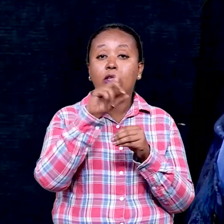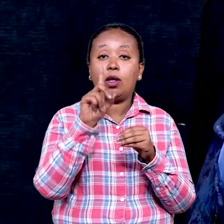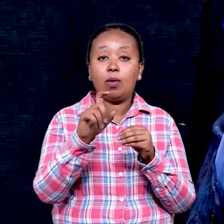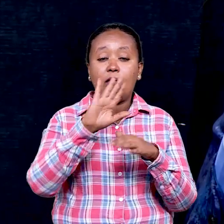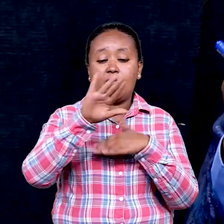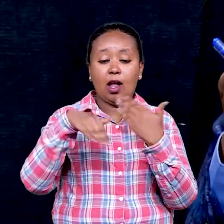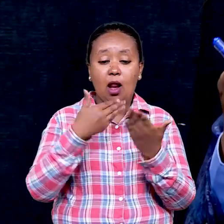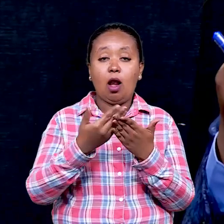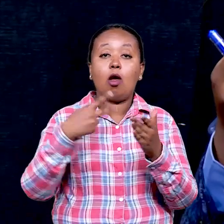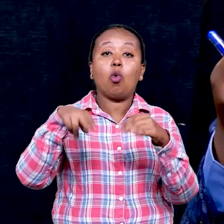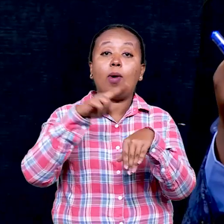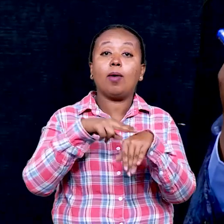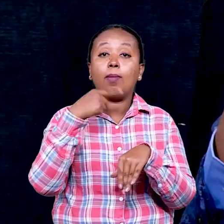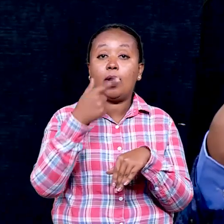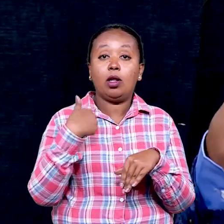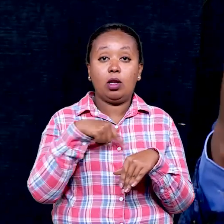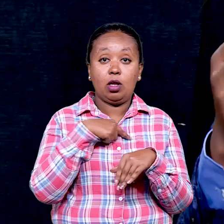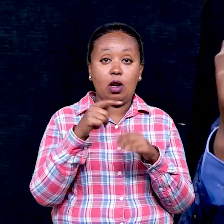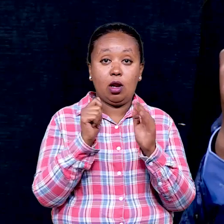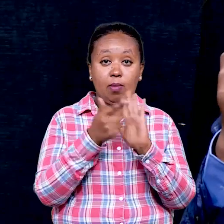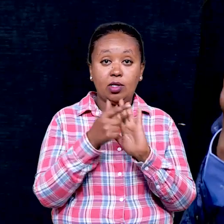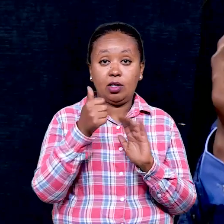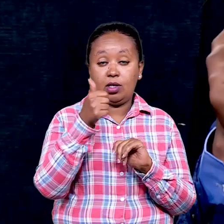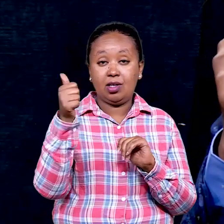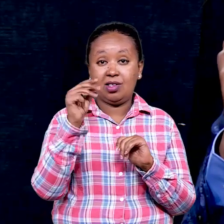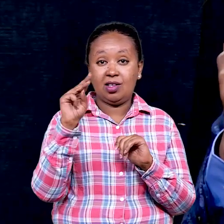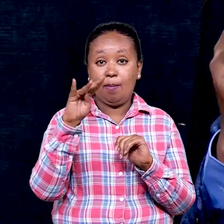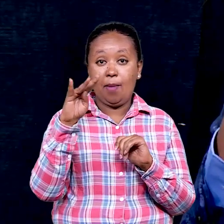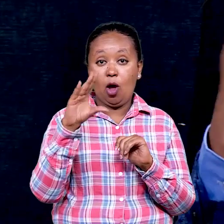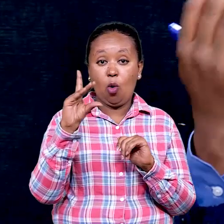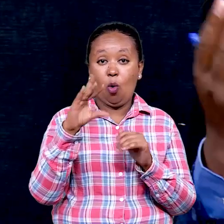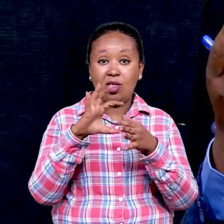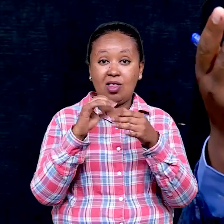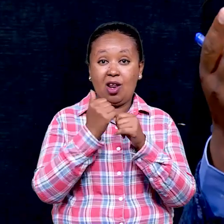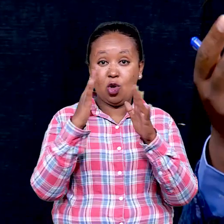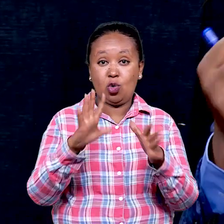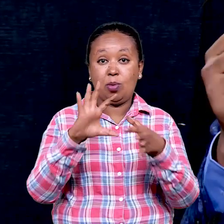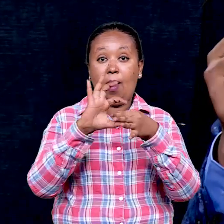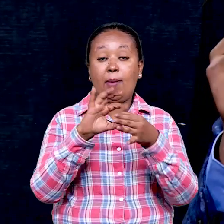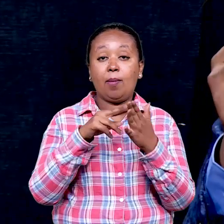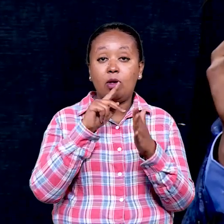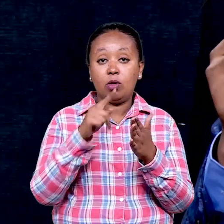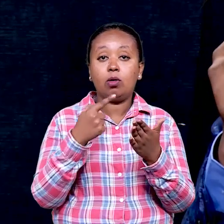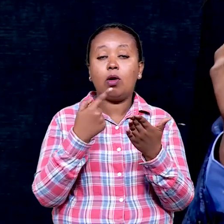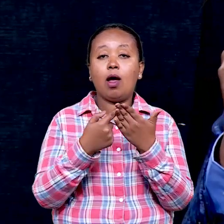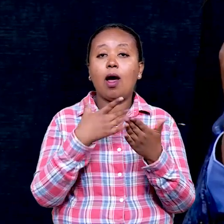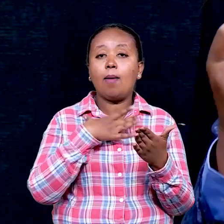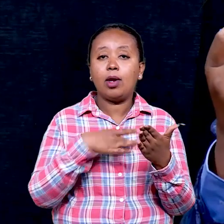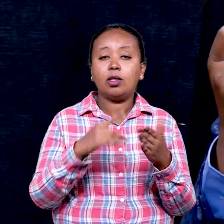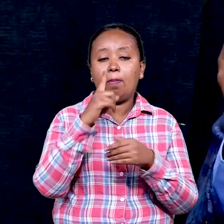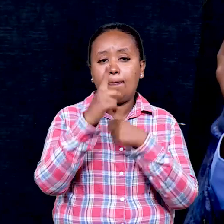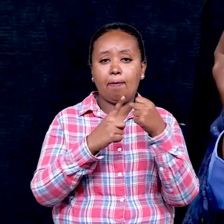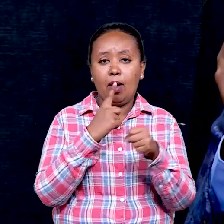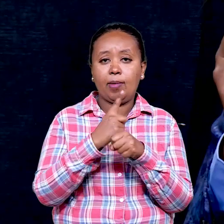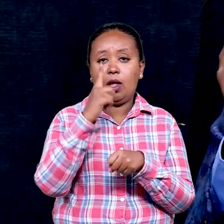የምንጠየቅበት ምንድን ነው፣ ጠቅላላ ጉባኤ የሚባላል። ለምሳሌ የኛ ኢሰመጉ የአባላት ድርጅት እንደመሆኑ መጠን አባላት